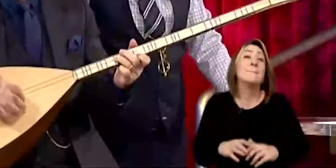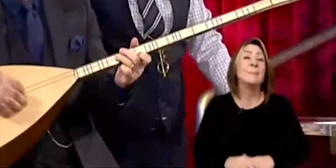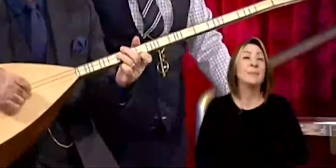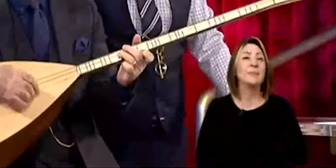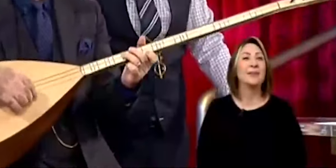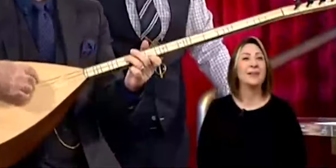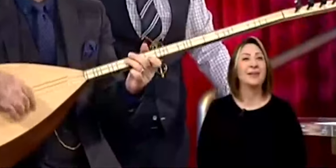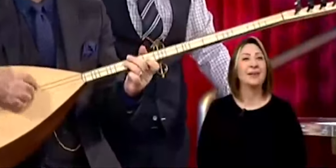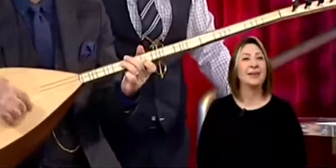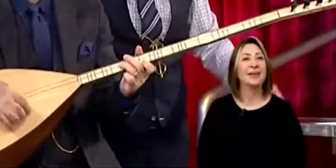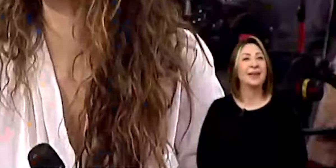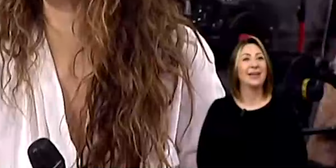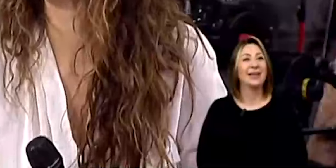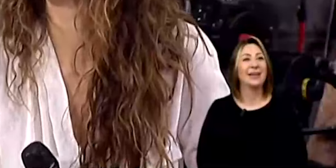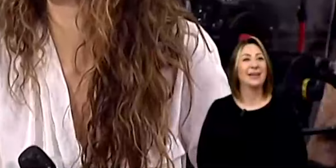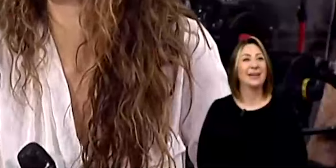bunu. Utanırım ben.